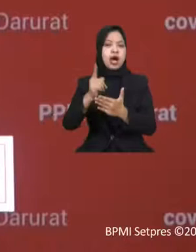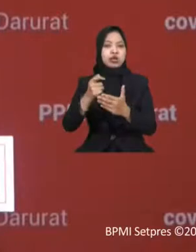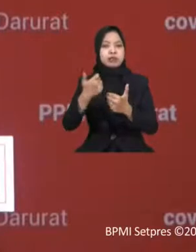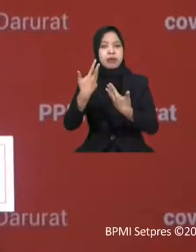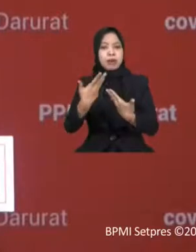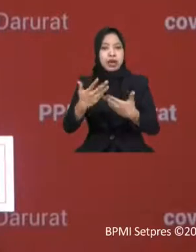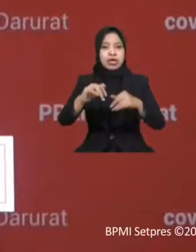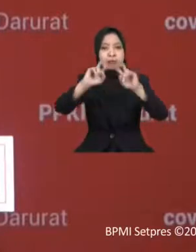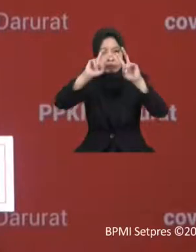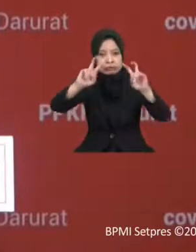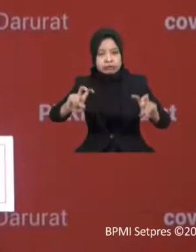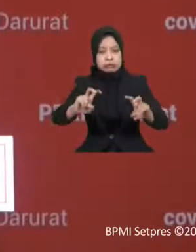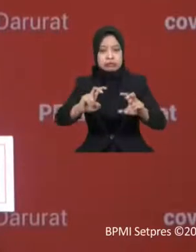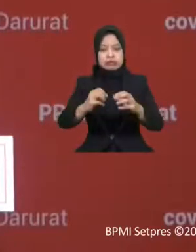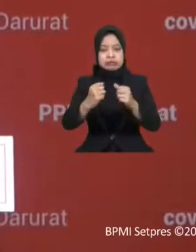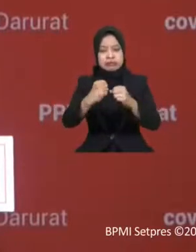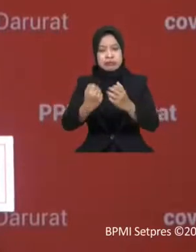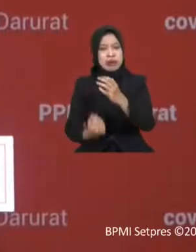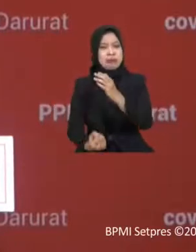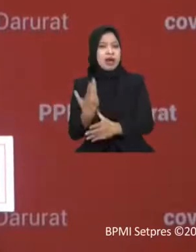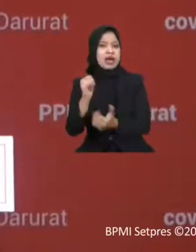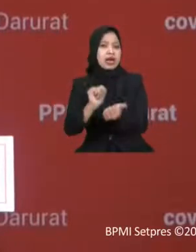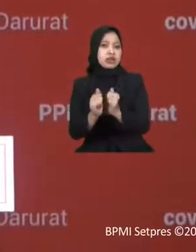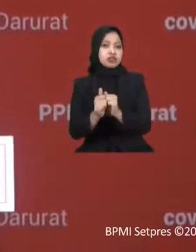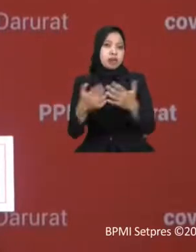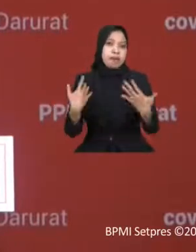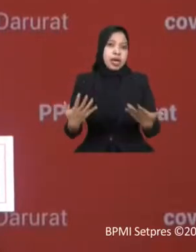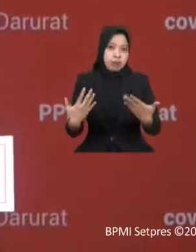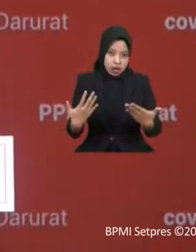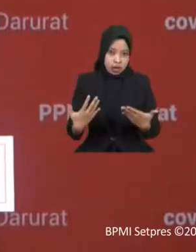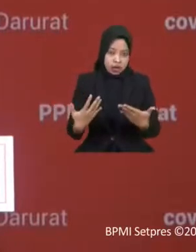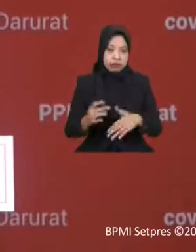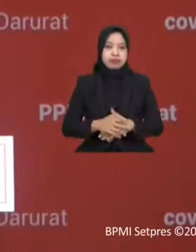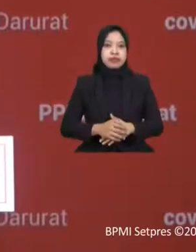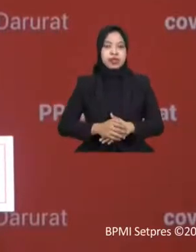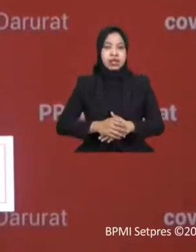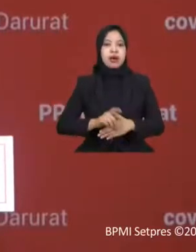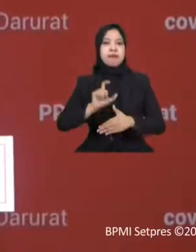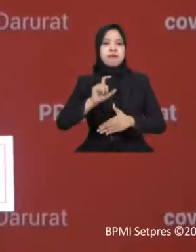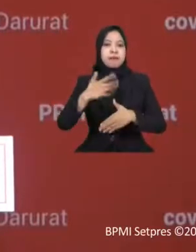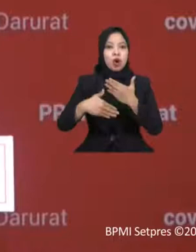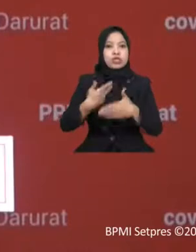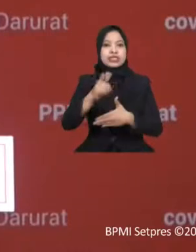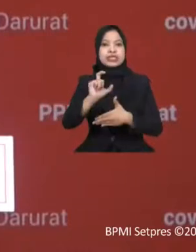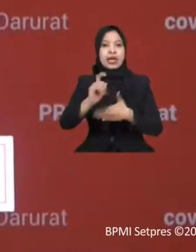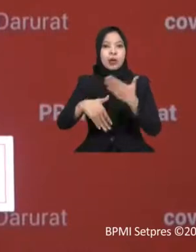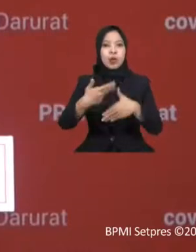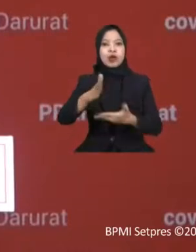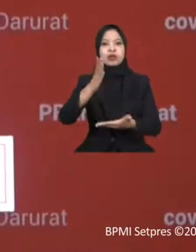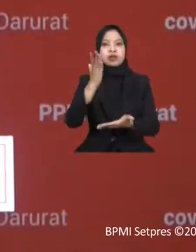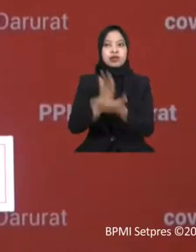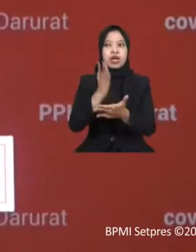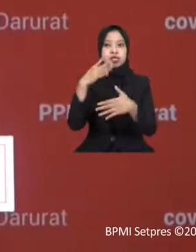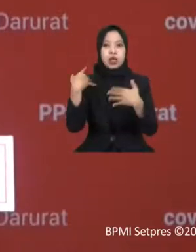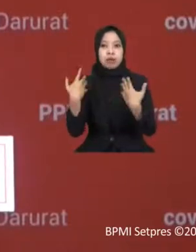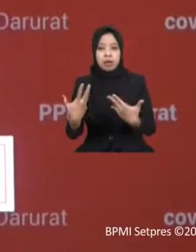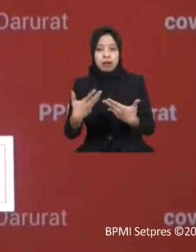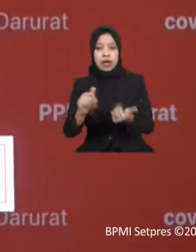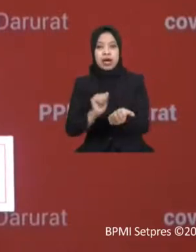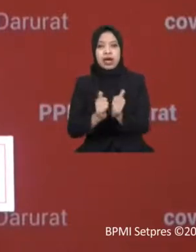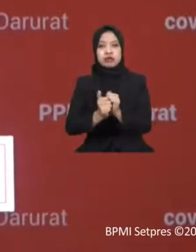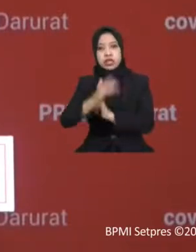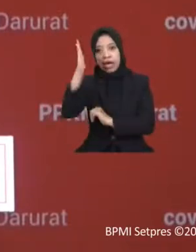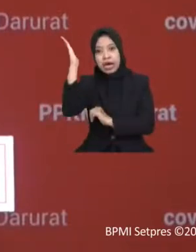mencermati perkembangan kasus wafid 19 dan menentukan langkah-langkah antisipasi penambahan